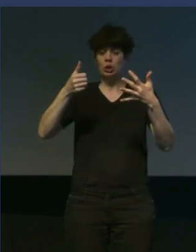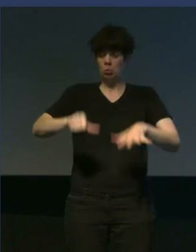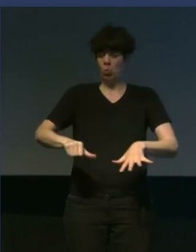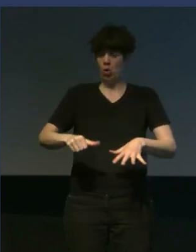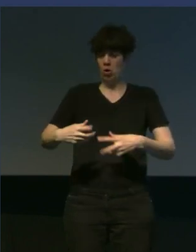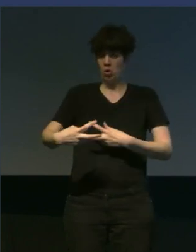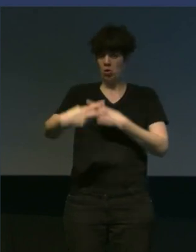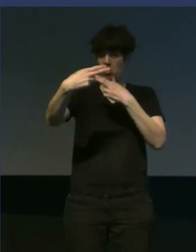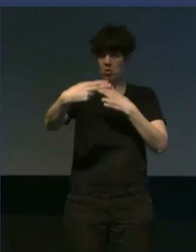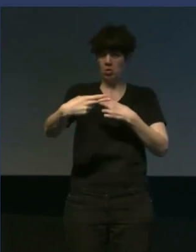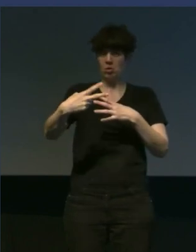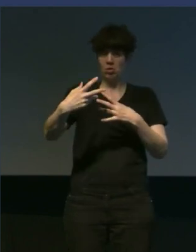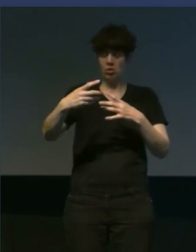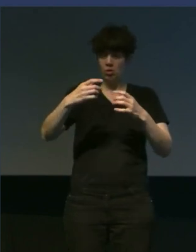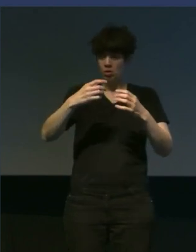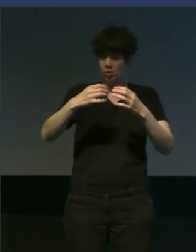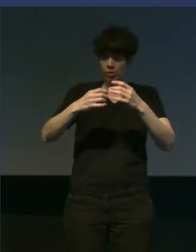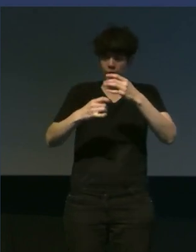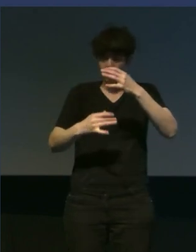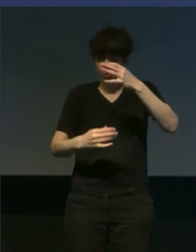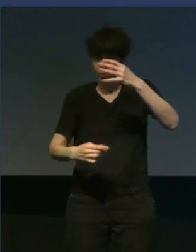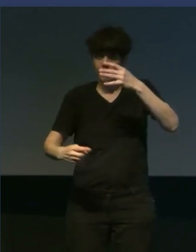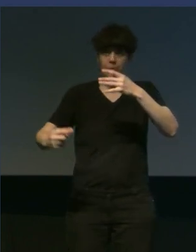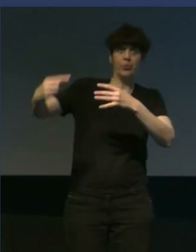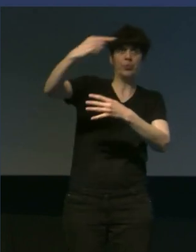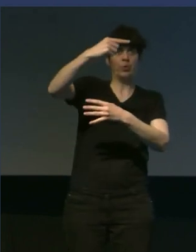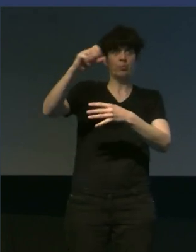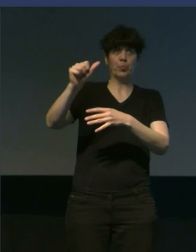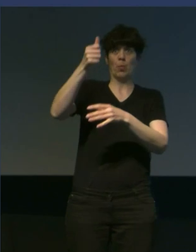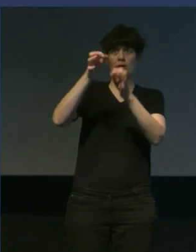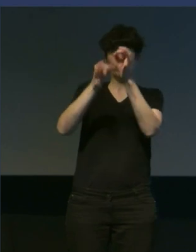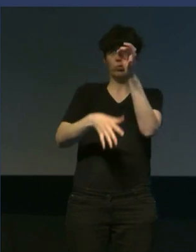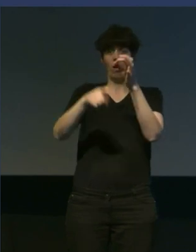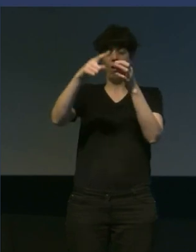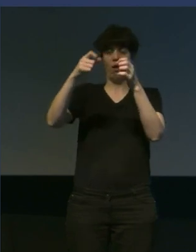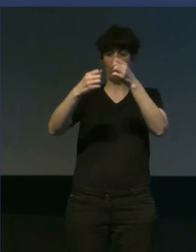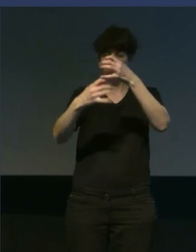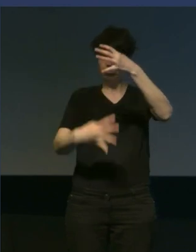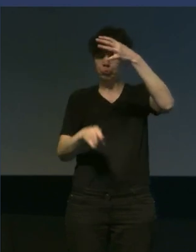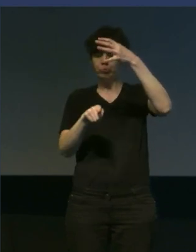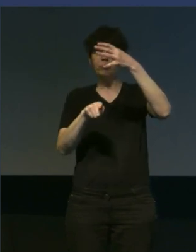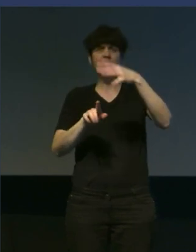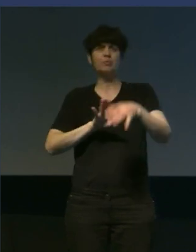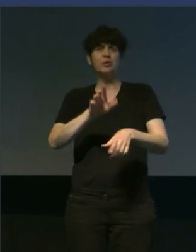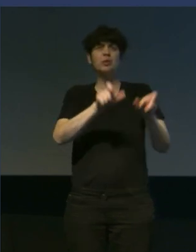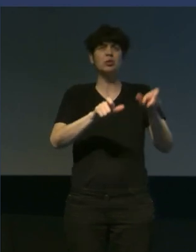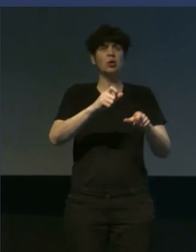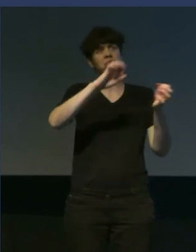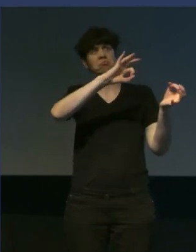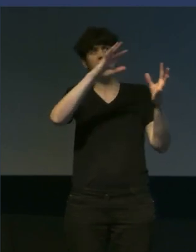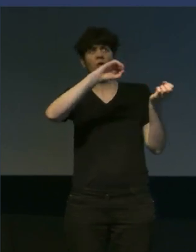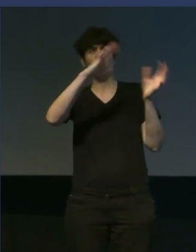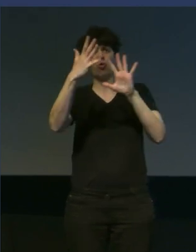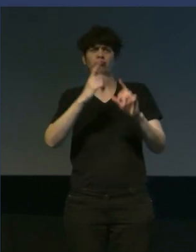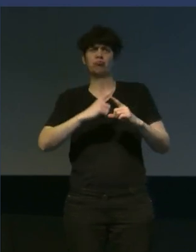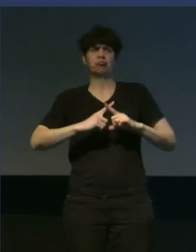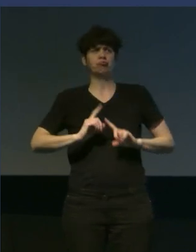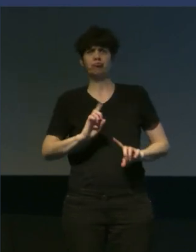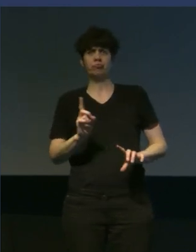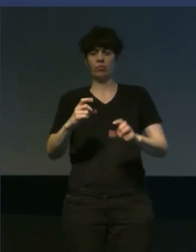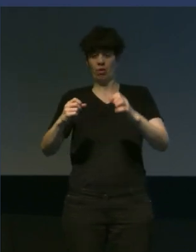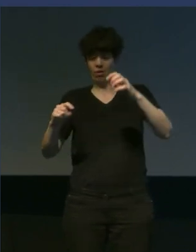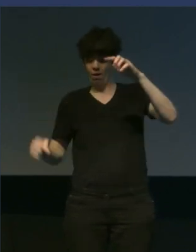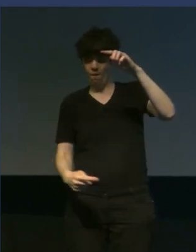à arriver en premier résultat de recherche et le site climato-sceptique descendait de plus en plus. Et on avait de plus en plus d'articles